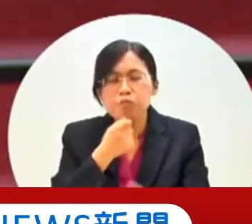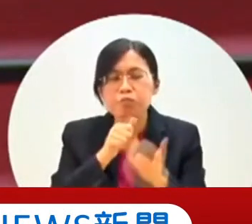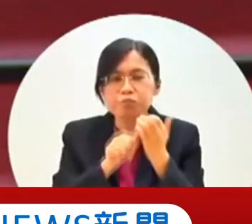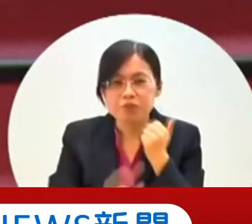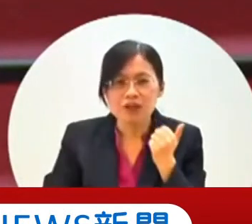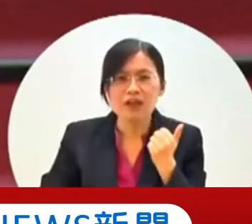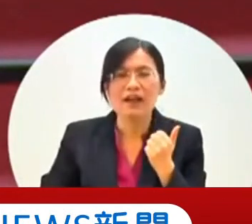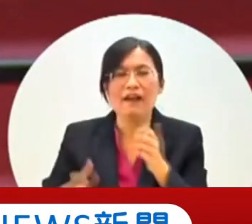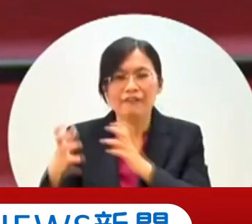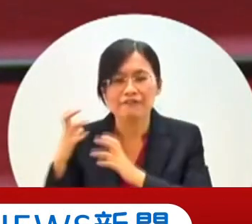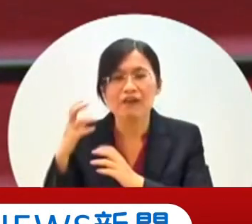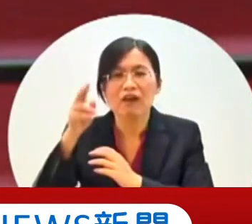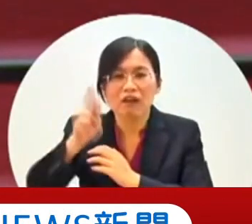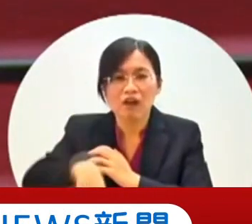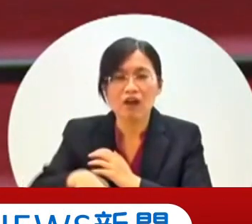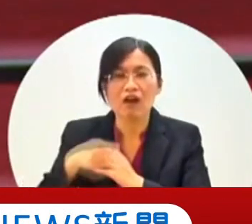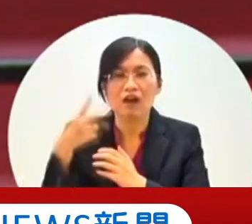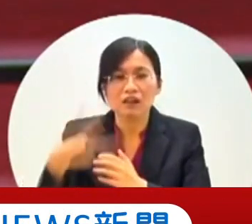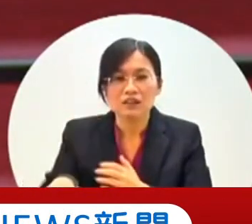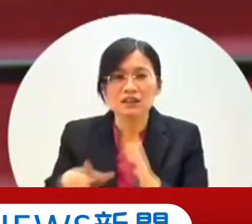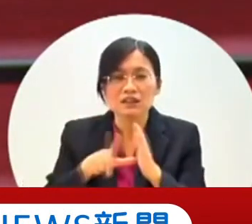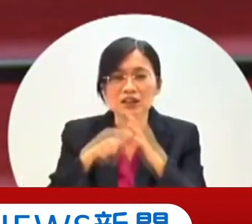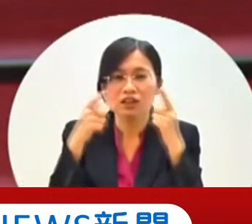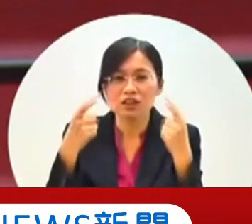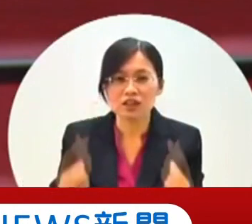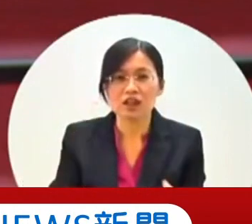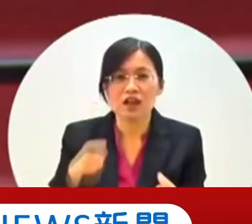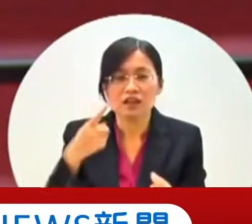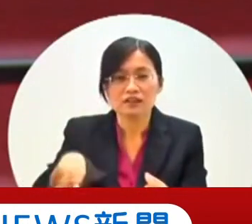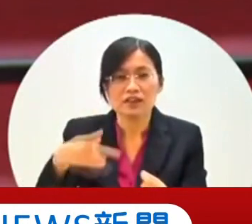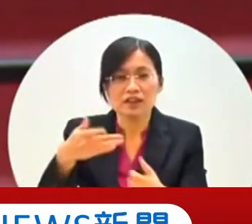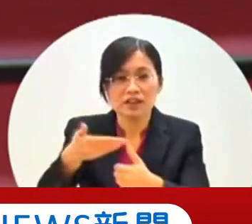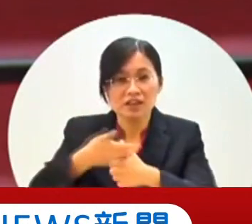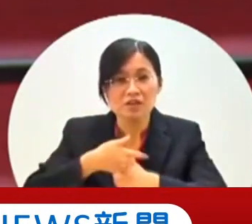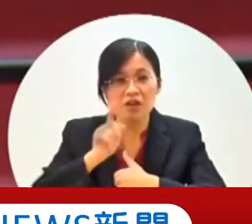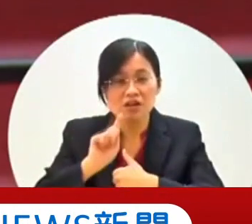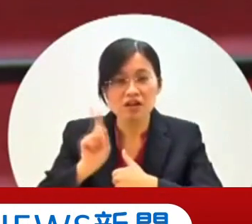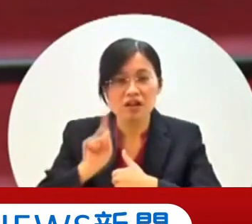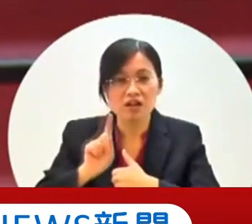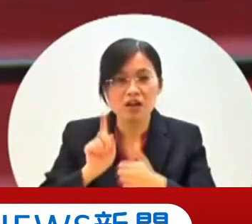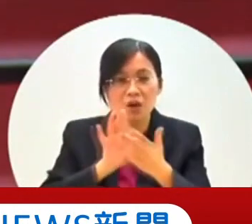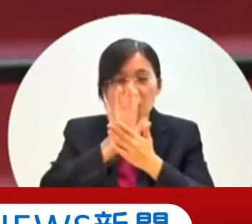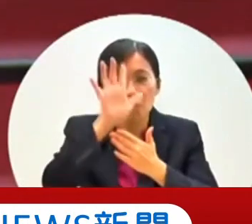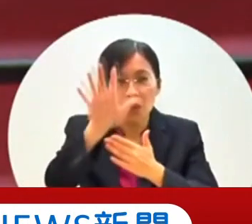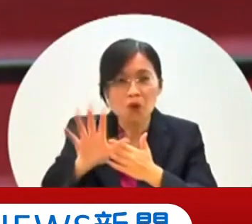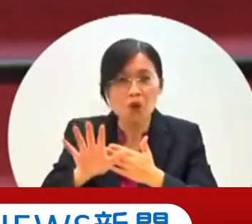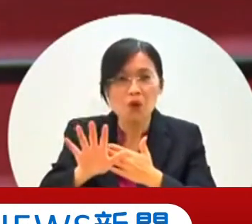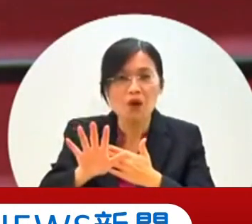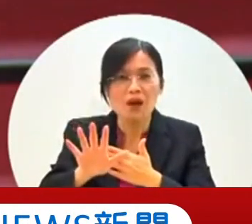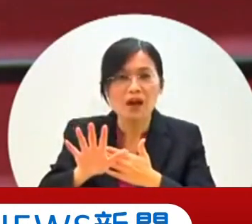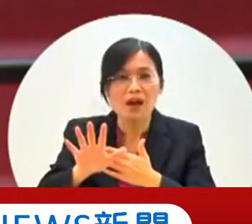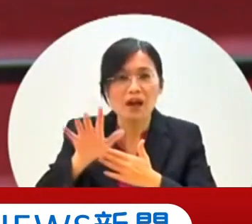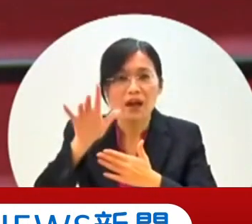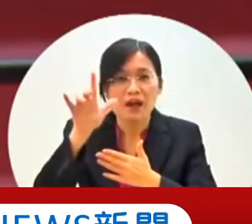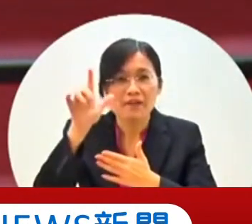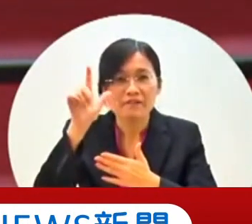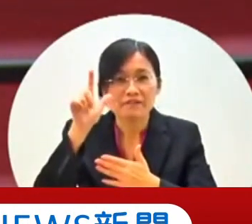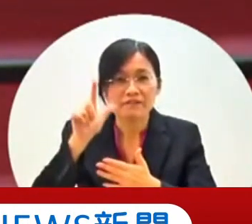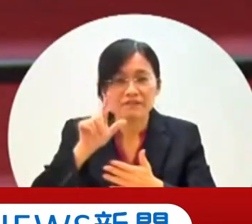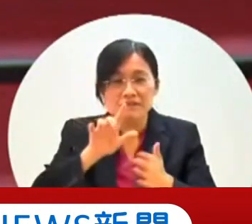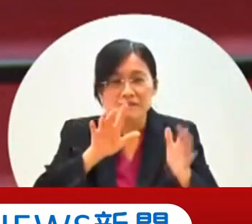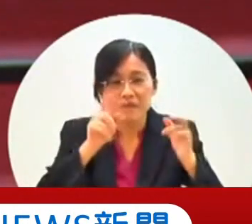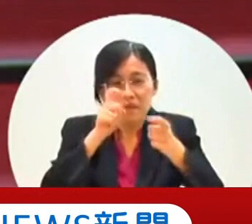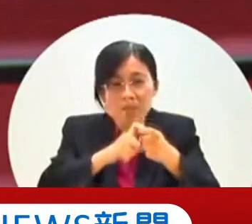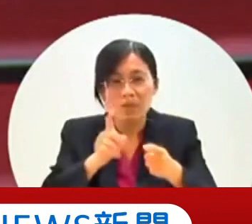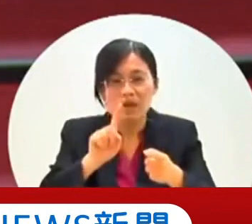担。与此同时，我们也需要您提供一个面向未来的远景，那就是一个人口结构均衡、